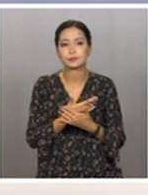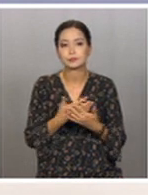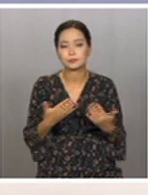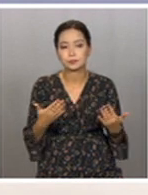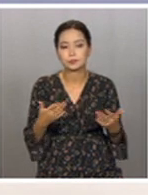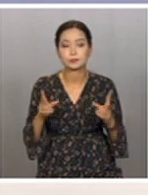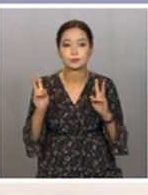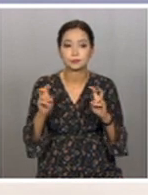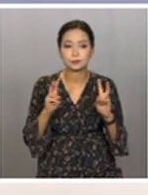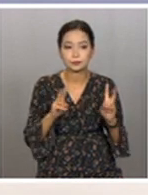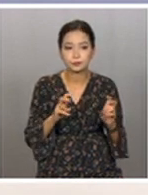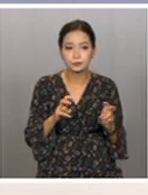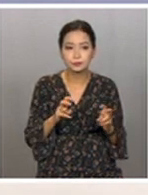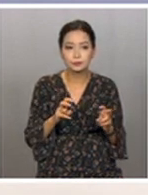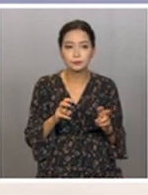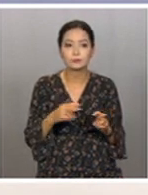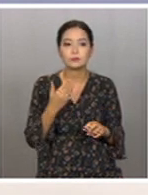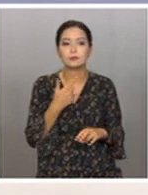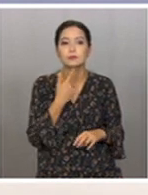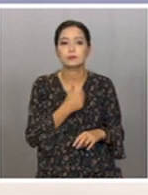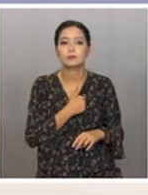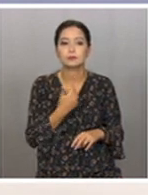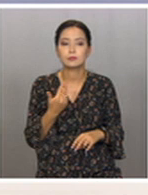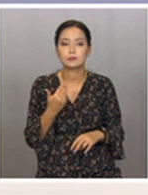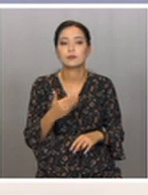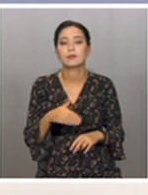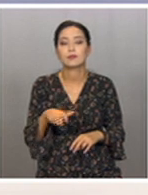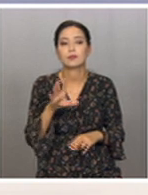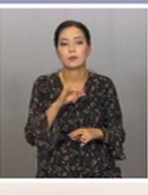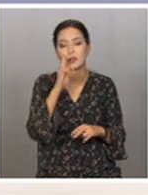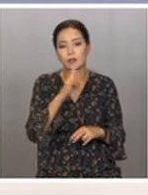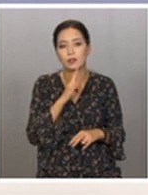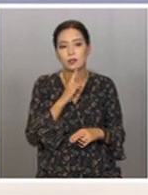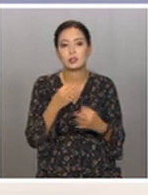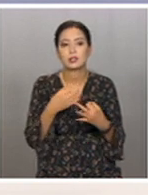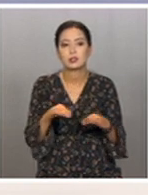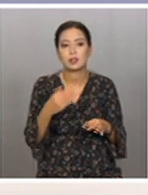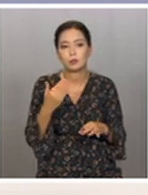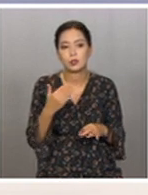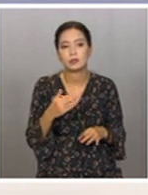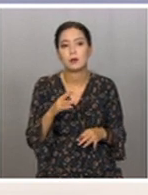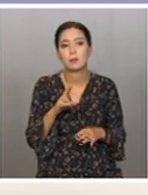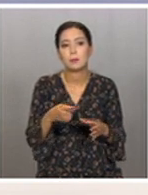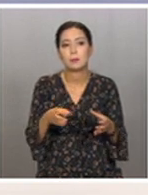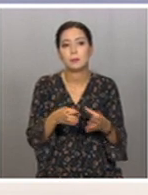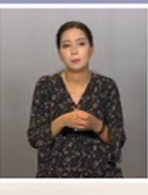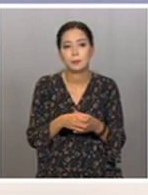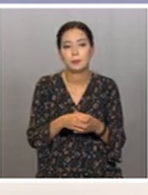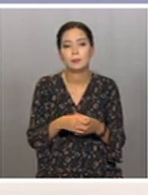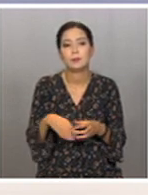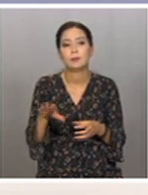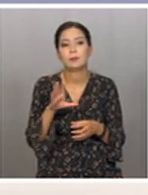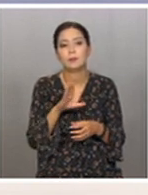кететін болсақ, Сақыпкерей Арғыншиев Батыс Қазақстанда құрылған демократиялық партияларды құру